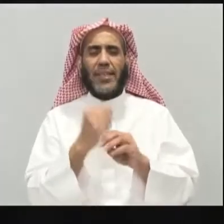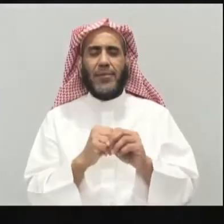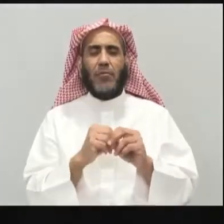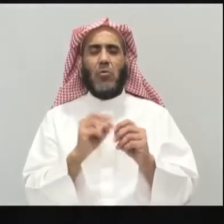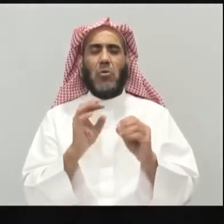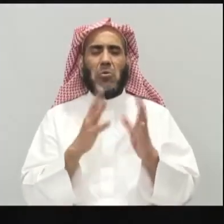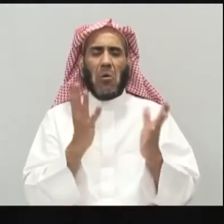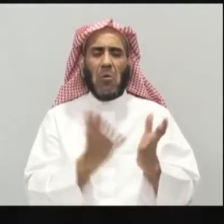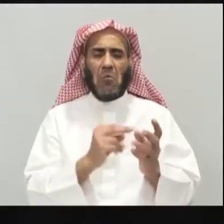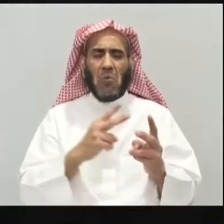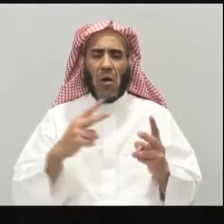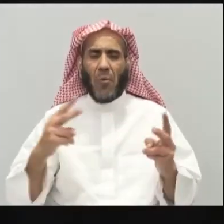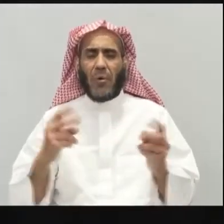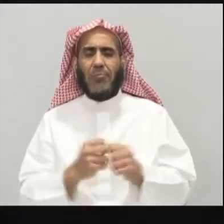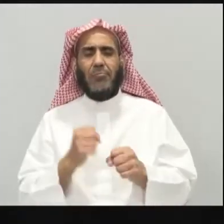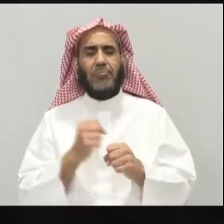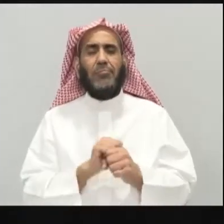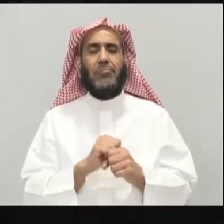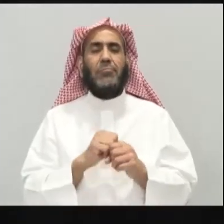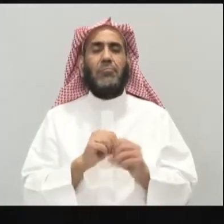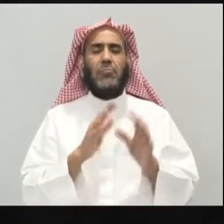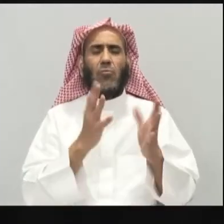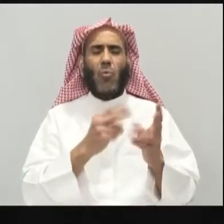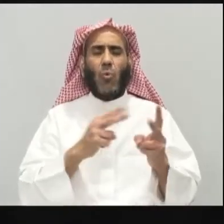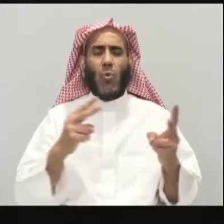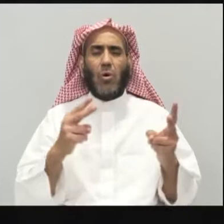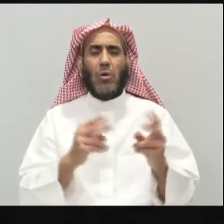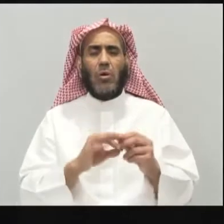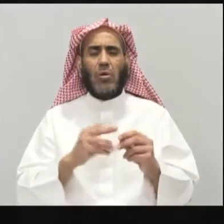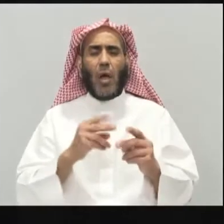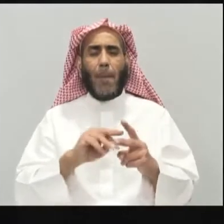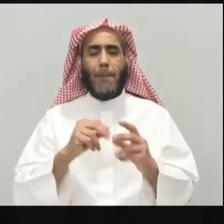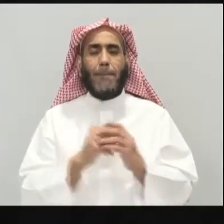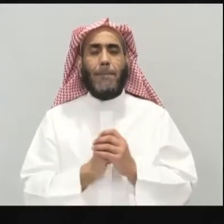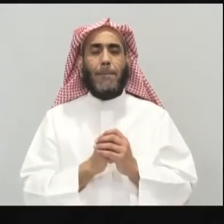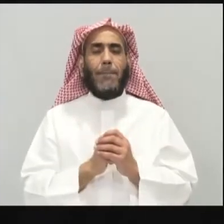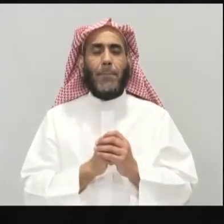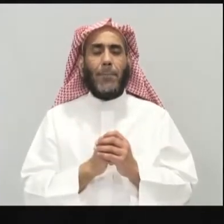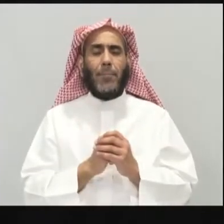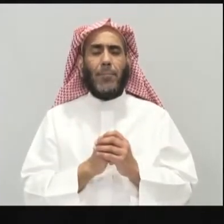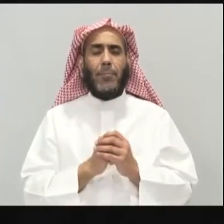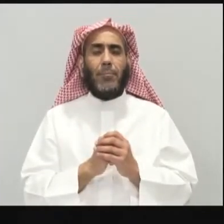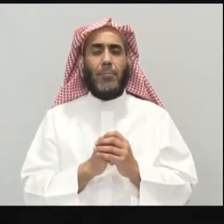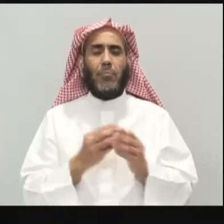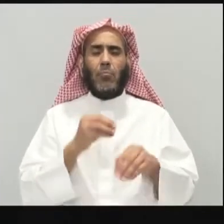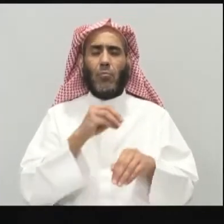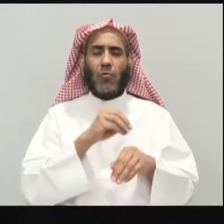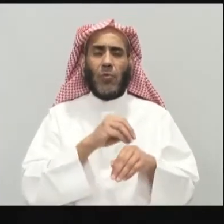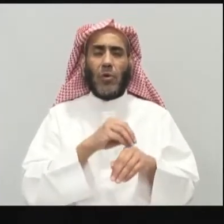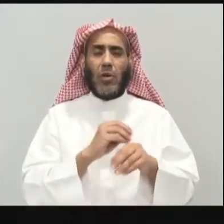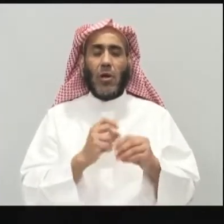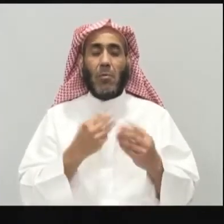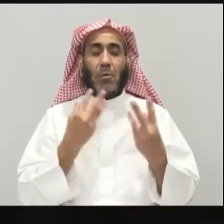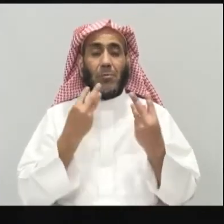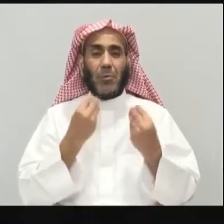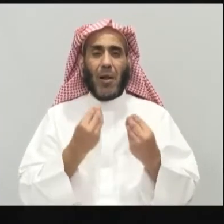الفخاريه والخزفيه وتكون همم تكون طابع مختلف ممكن همم نضيف عليه يقيمه